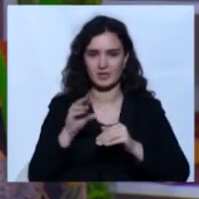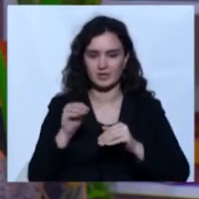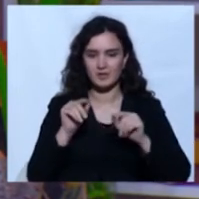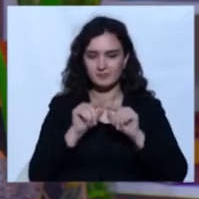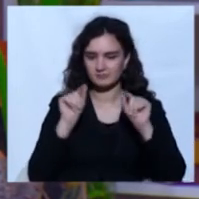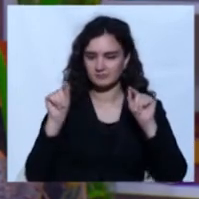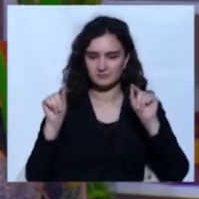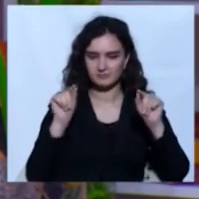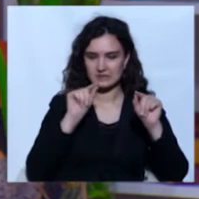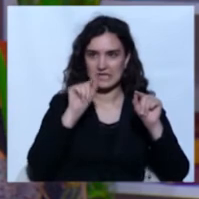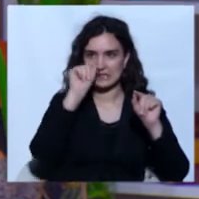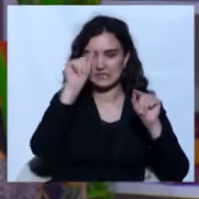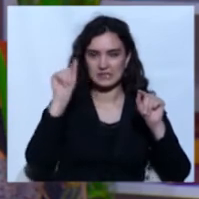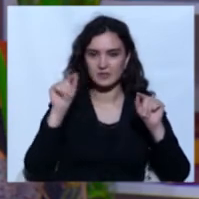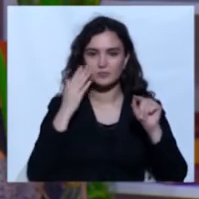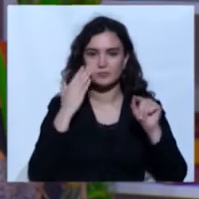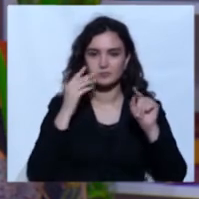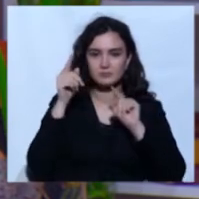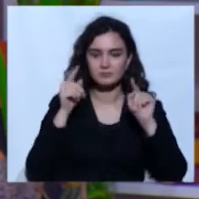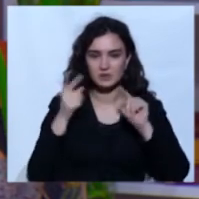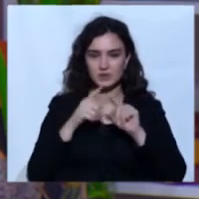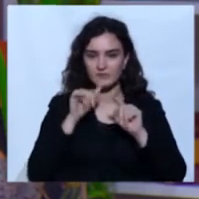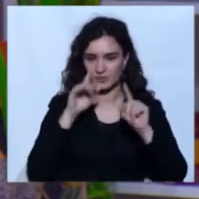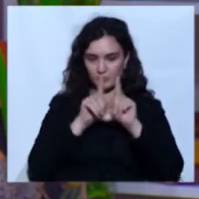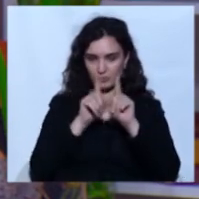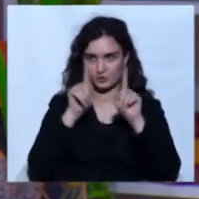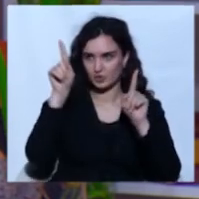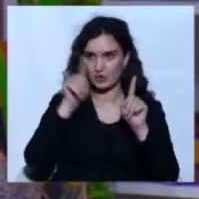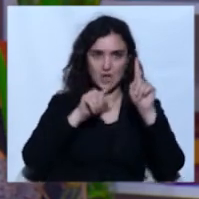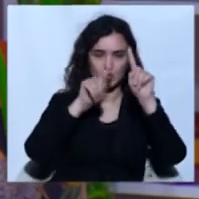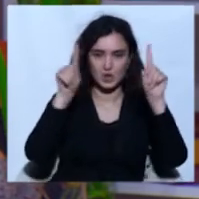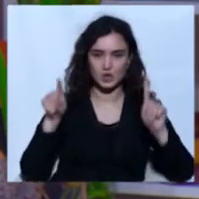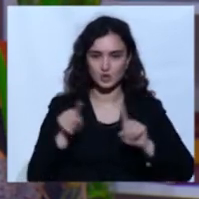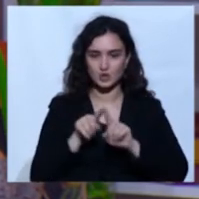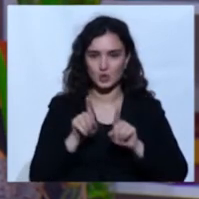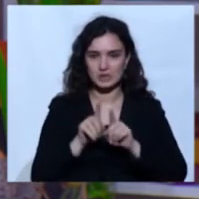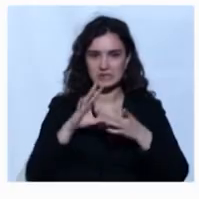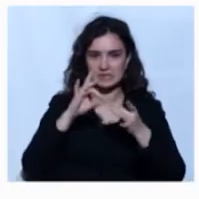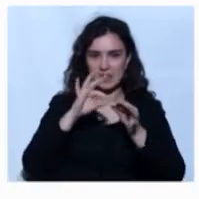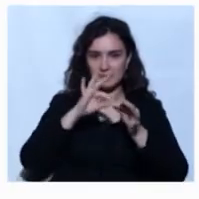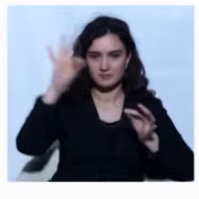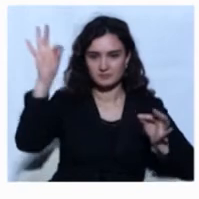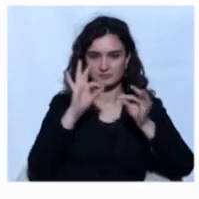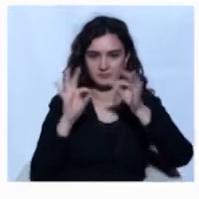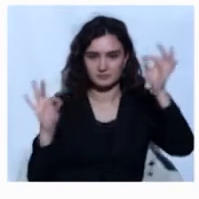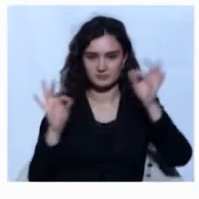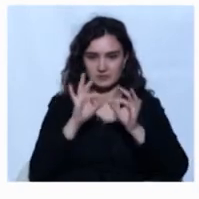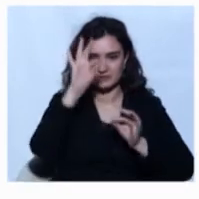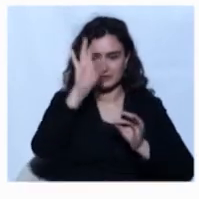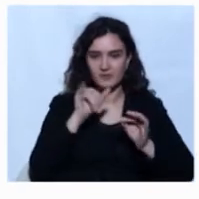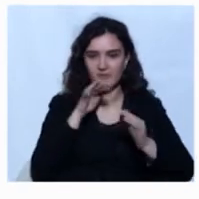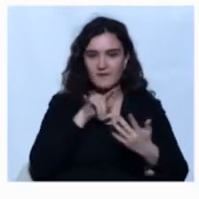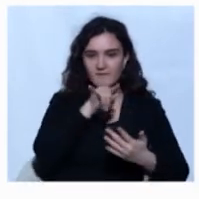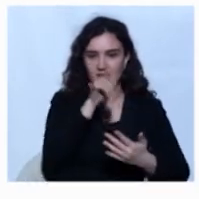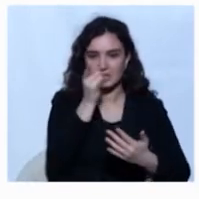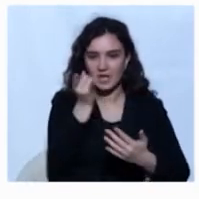საგნის. ეს იყო ჩარჩო, რომელზეც გაბმული იყო ძაფები და ერთგვარი